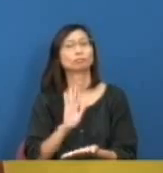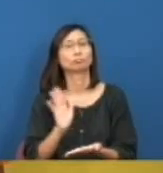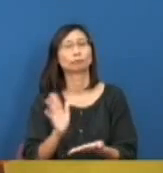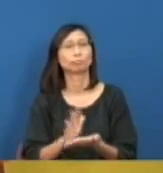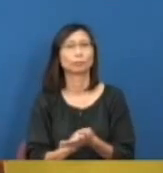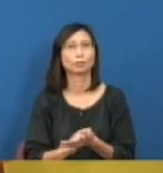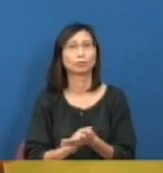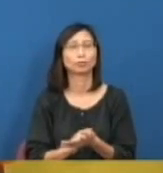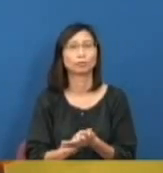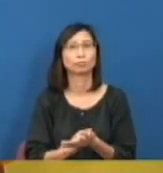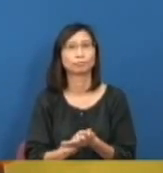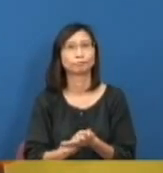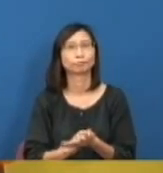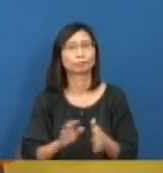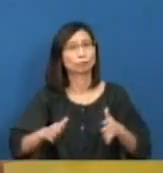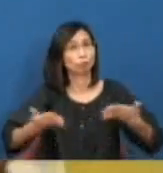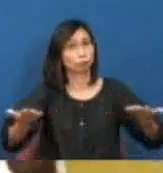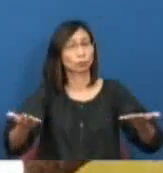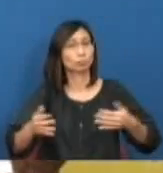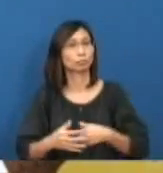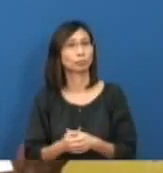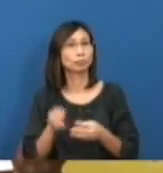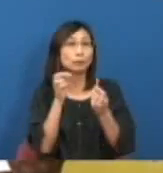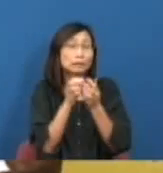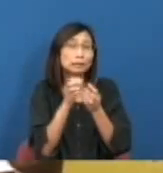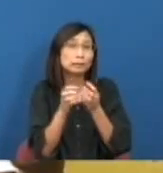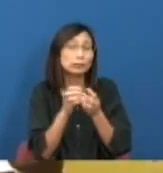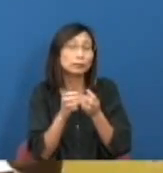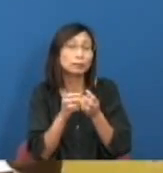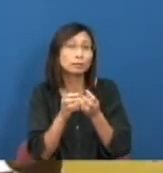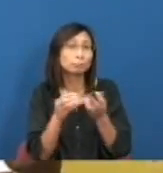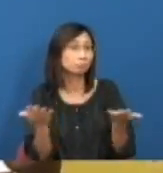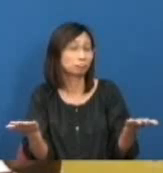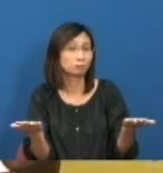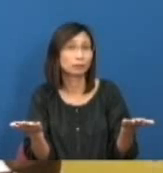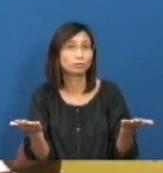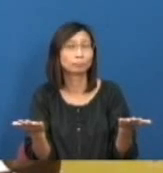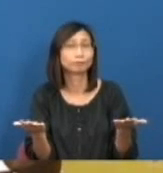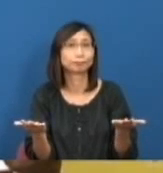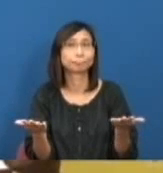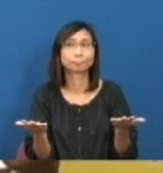嘛？即係佢又唔使解釋點解喺呢個